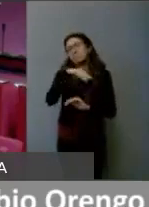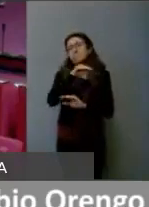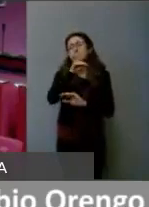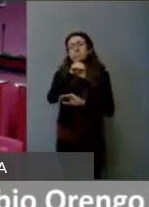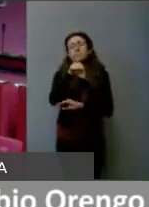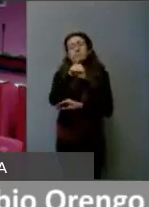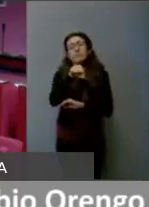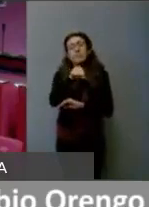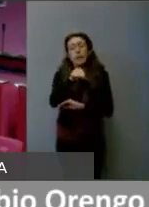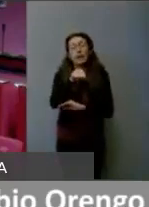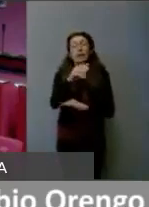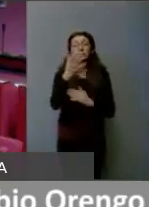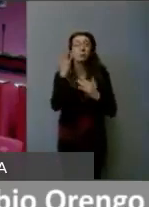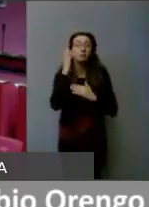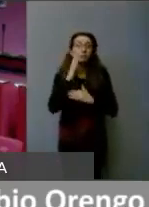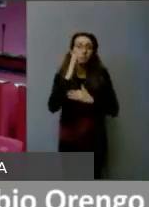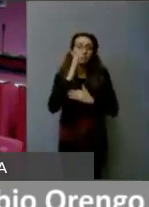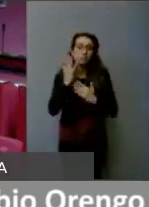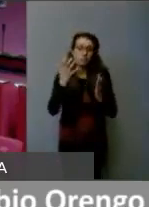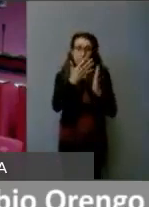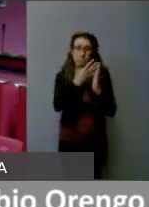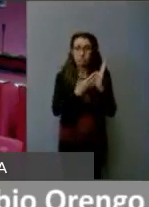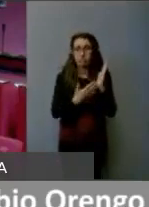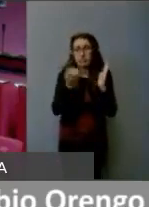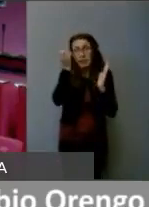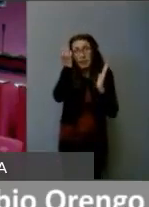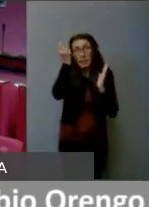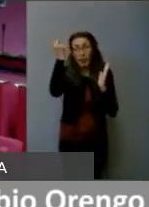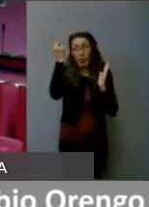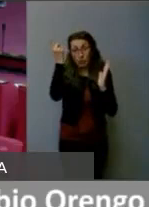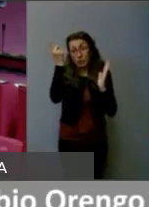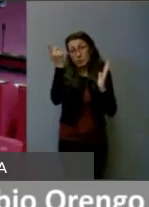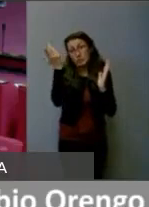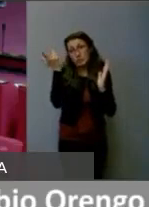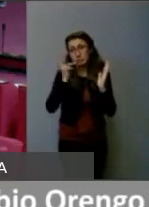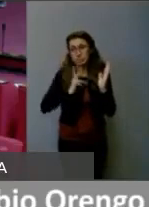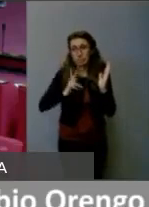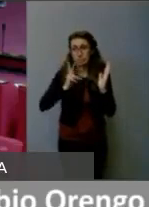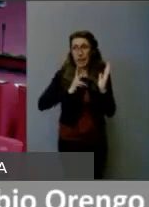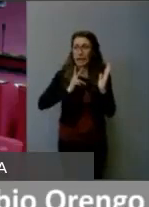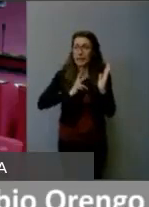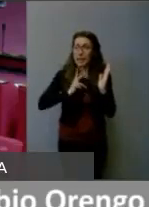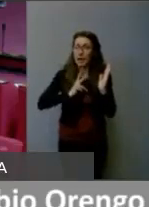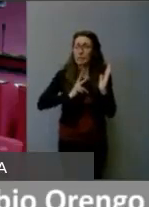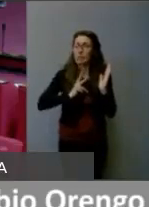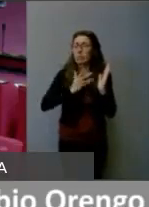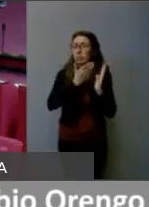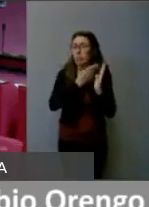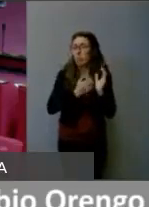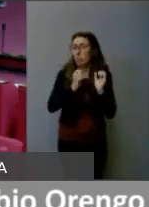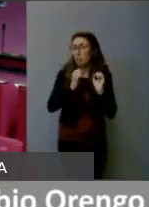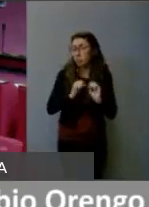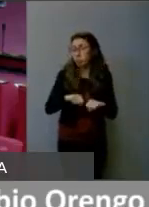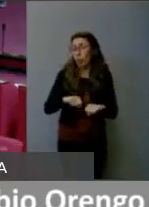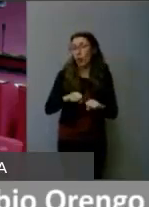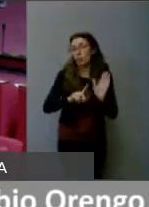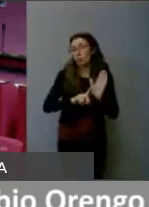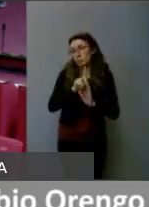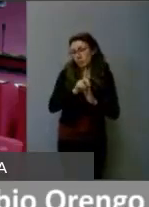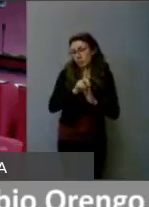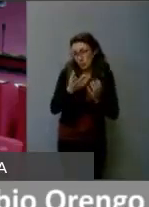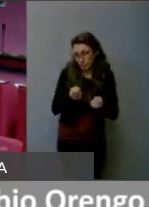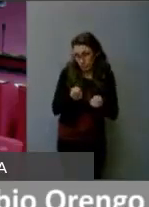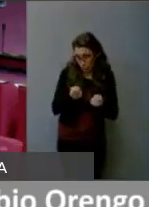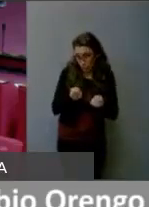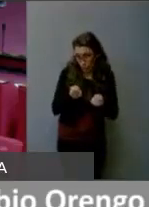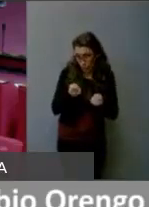recepire quanto ipotizzata e nel contempo anche di dare ritorno al municipio della Media